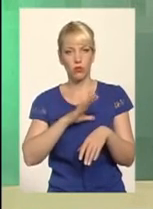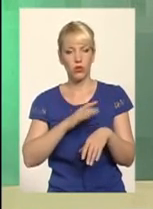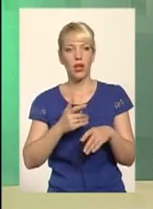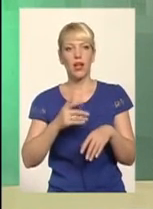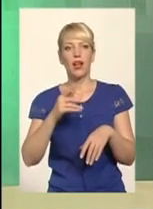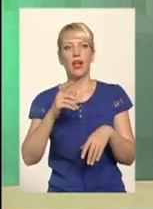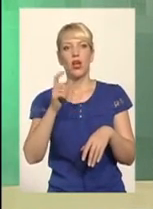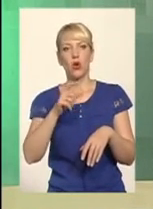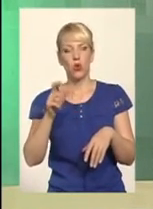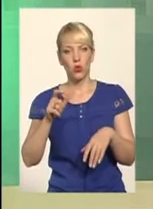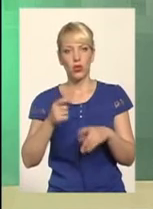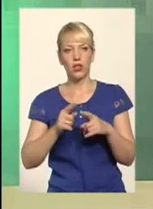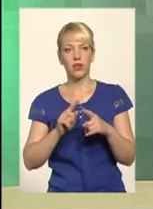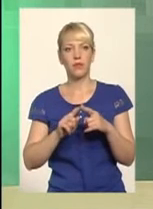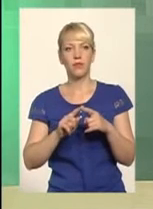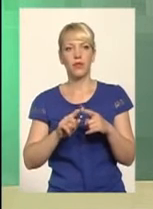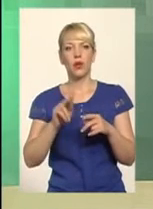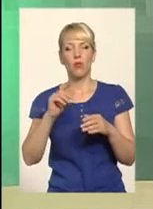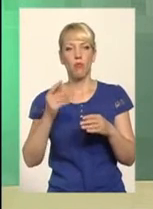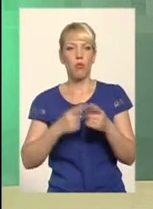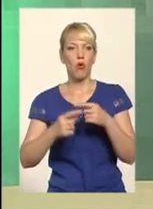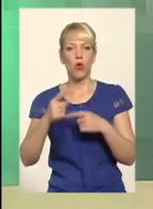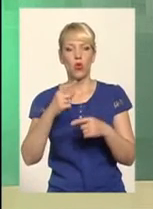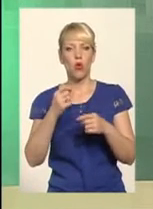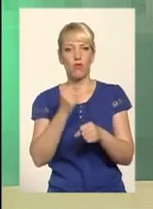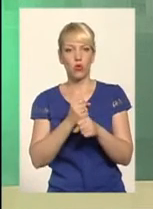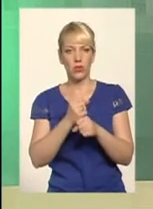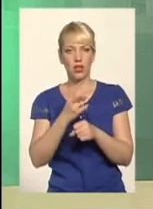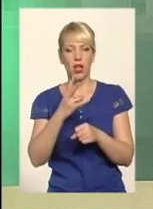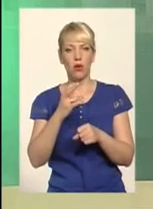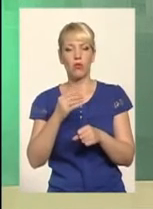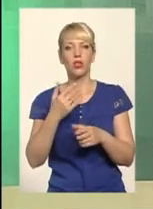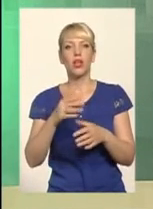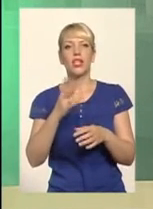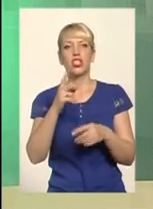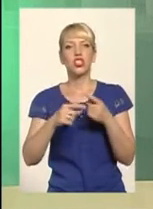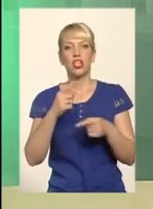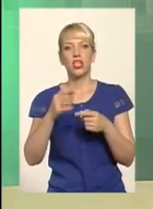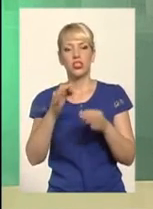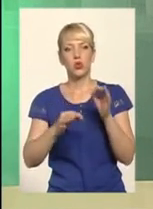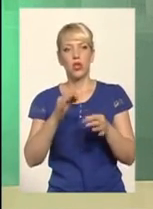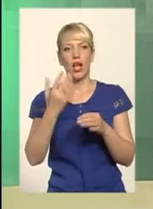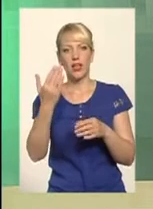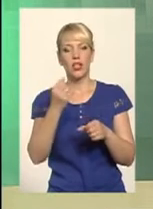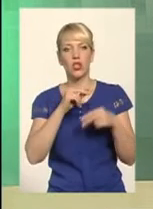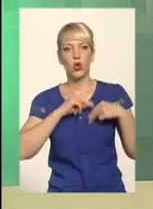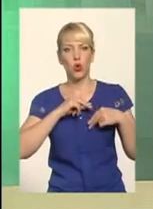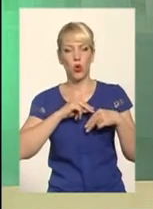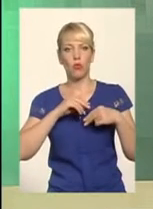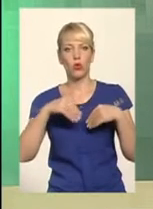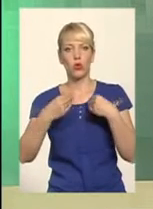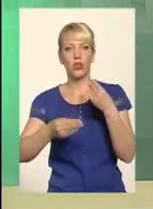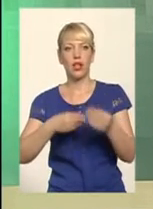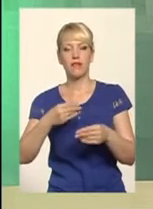люди легко поновлюються на роботі. Це я спостерігаю багато років. А роботодавці, їхні посадові особи,